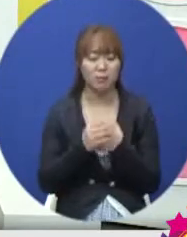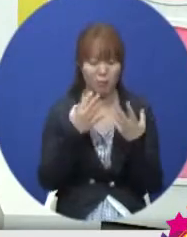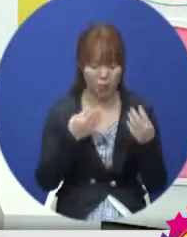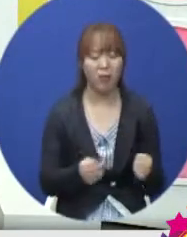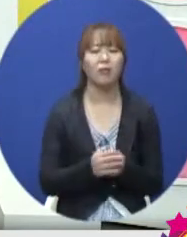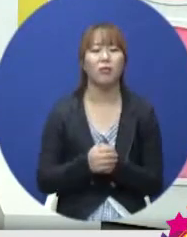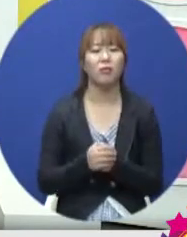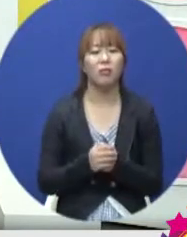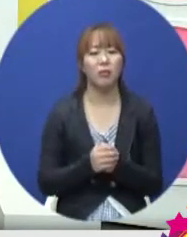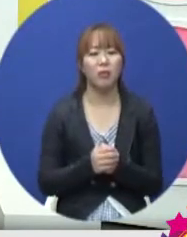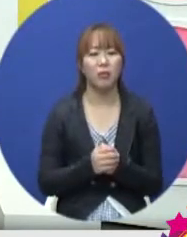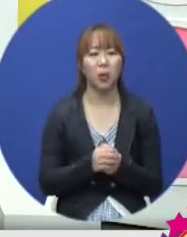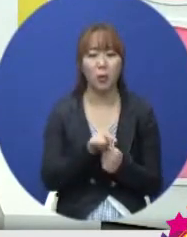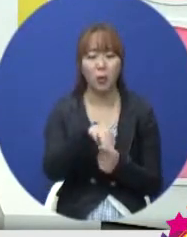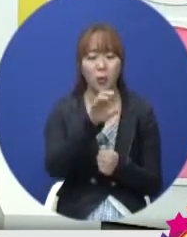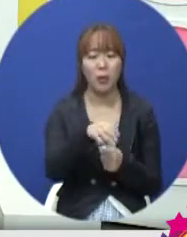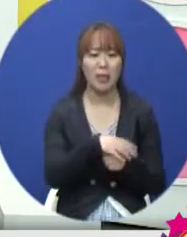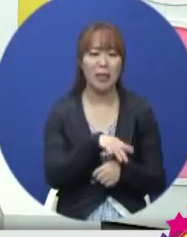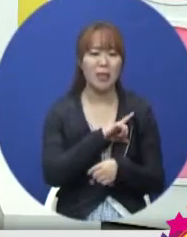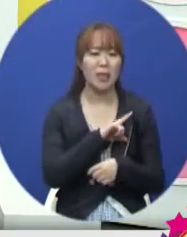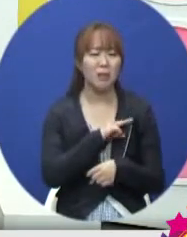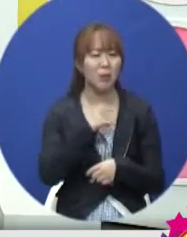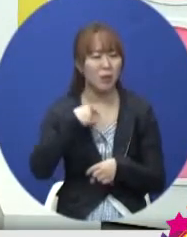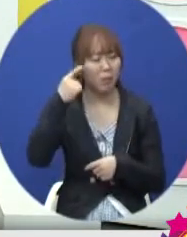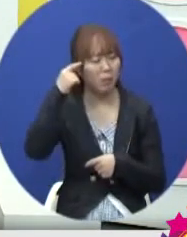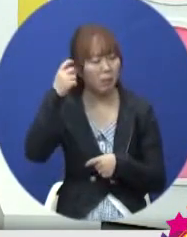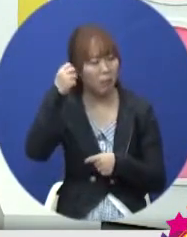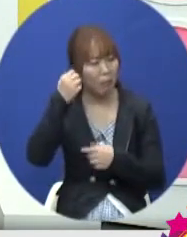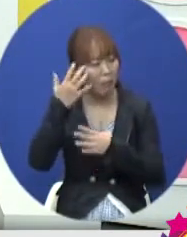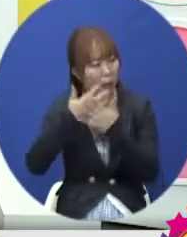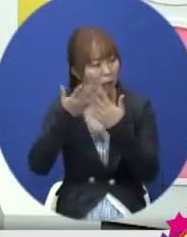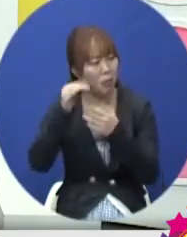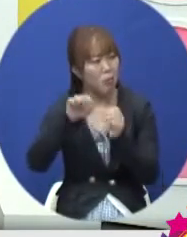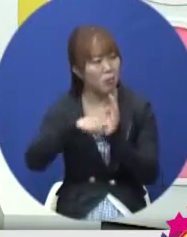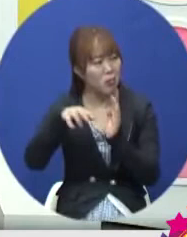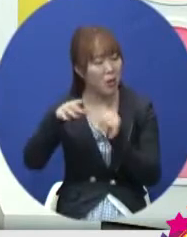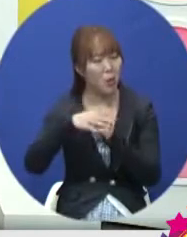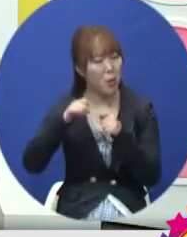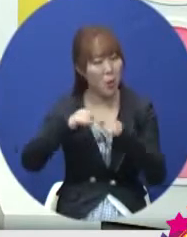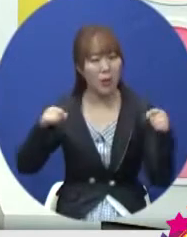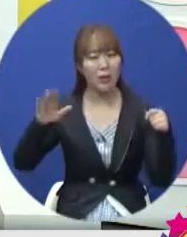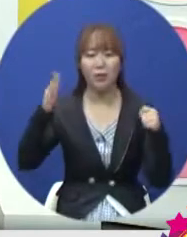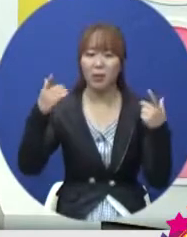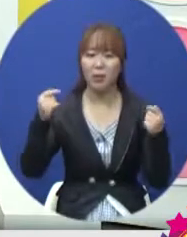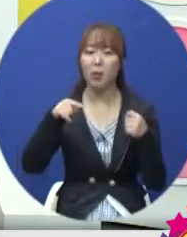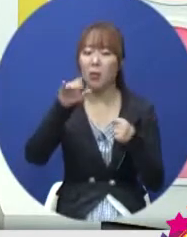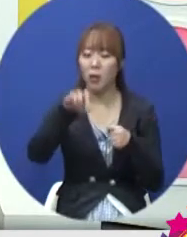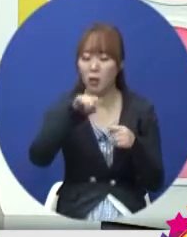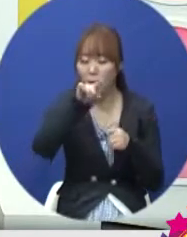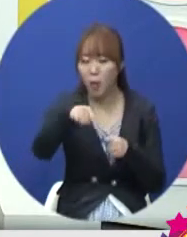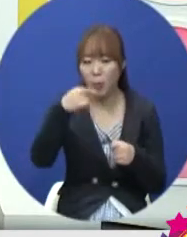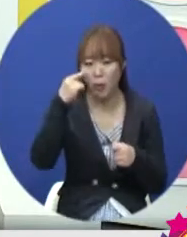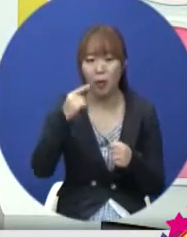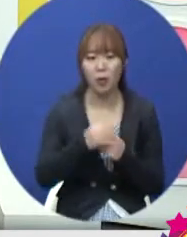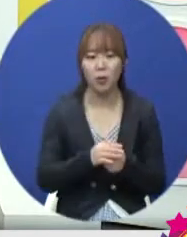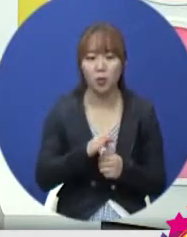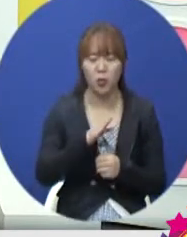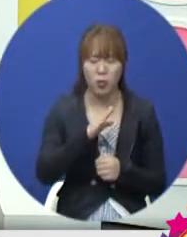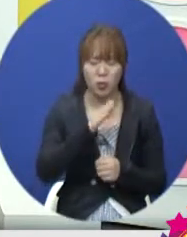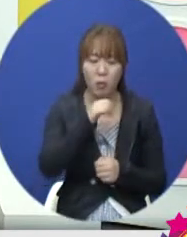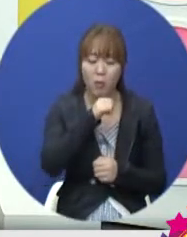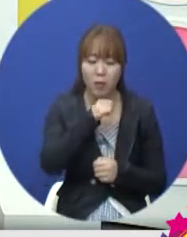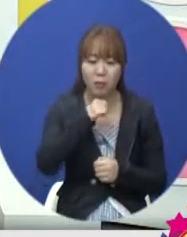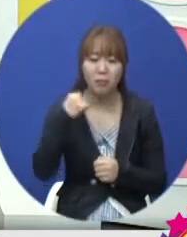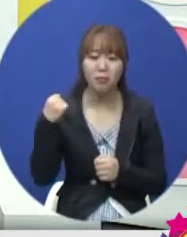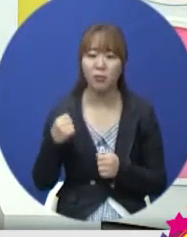많지. 그 횟집에 이름이 지금 생각이 안 나는데 유명한 집인가 봐 오래된. 예. 예. 거기에 갔는데 진짜